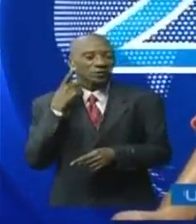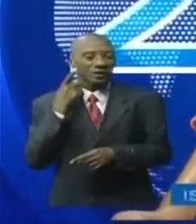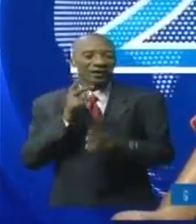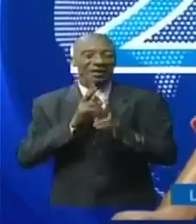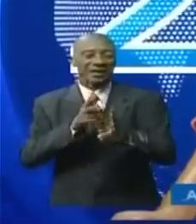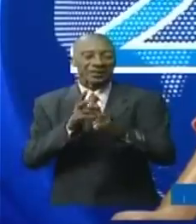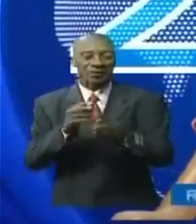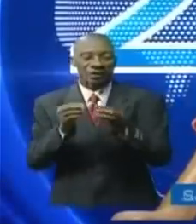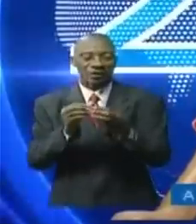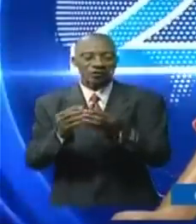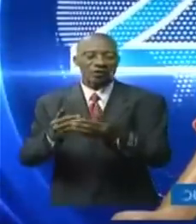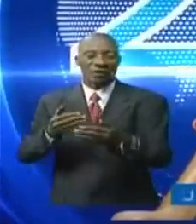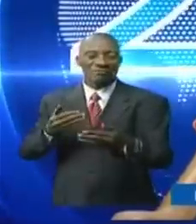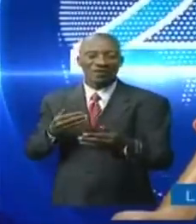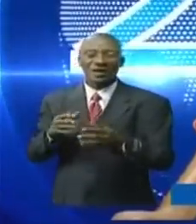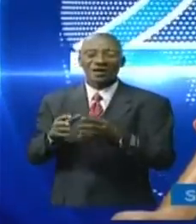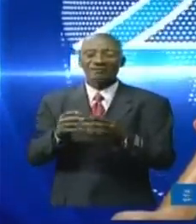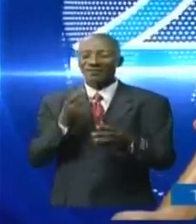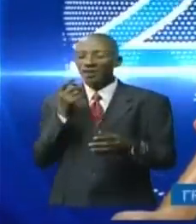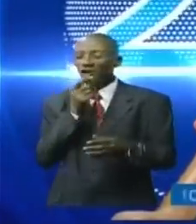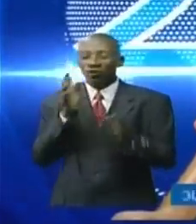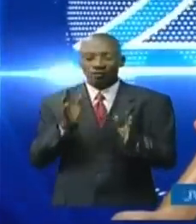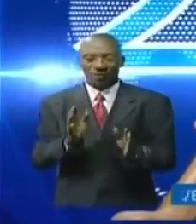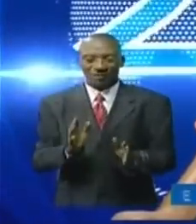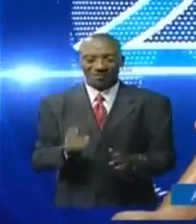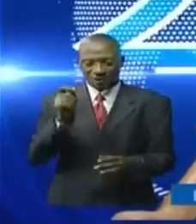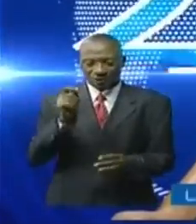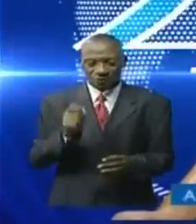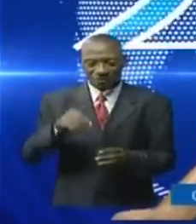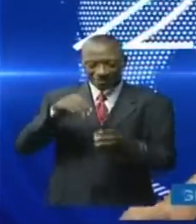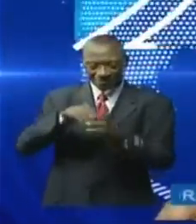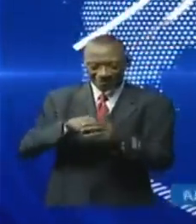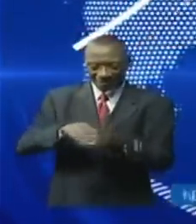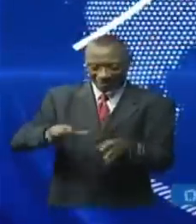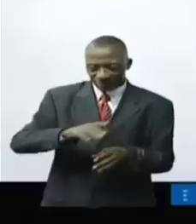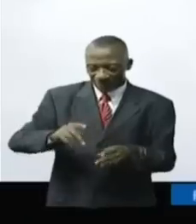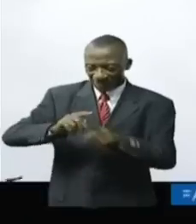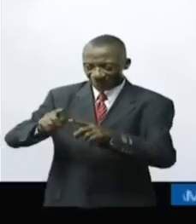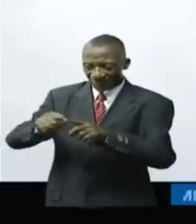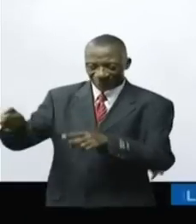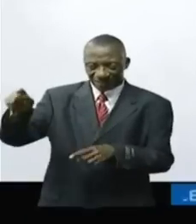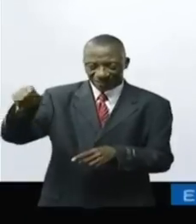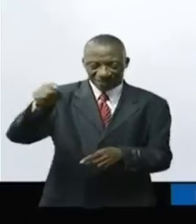la communauté de l'Afrique de l'Est, Giscard Koussema pour des précisions.